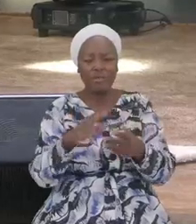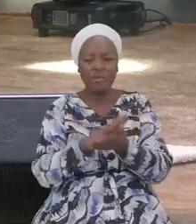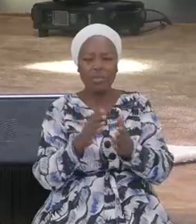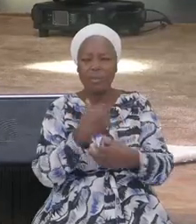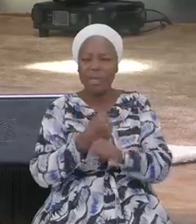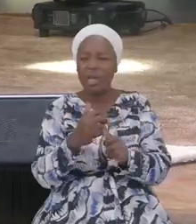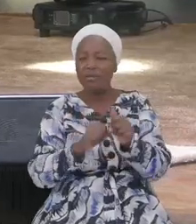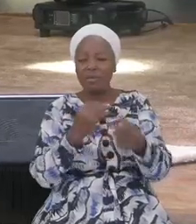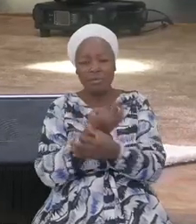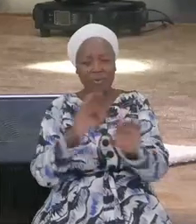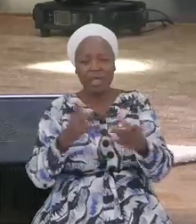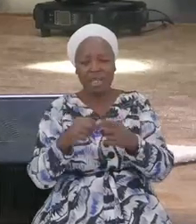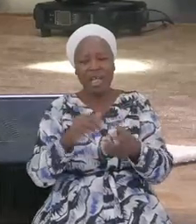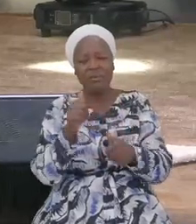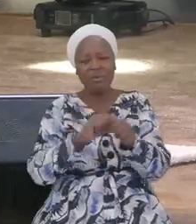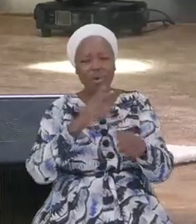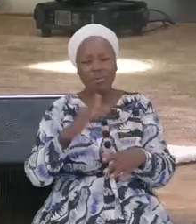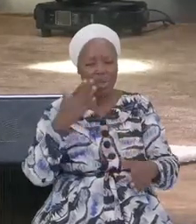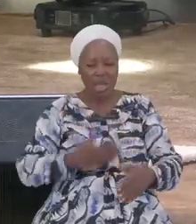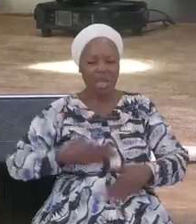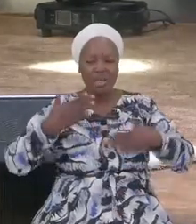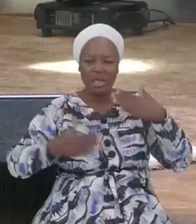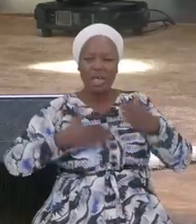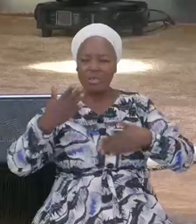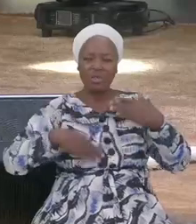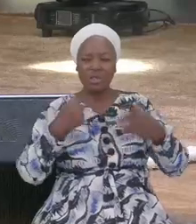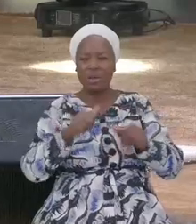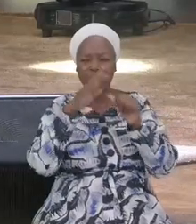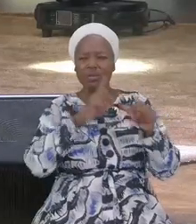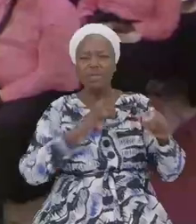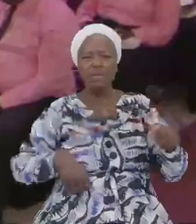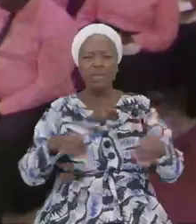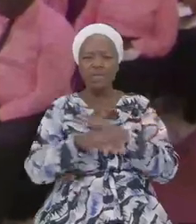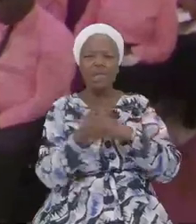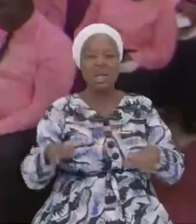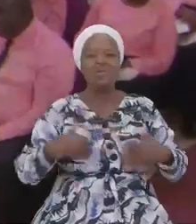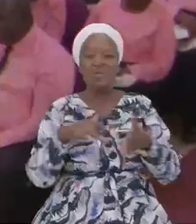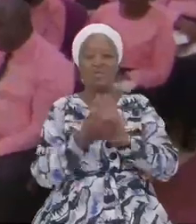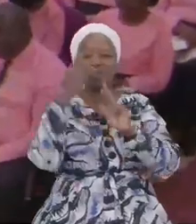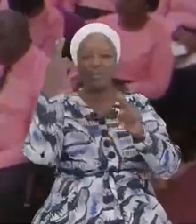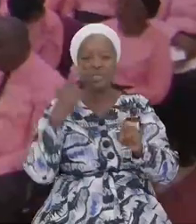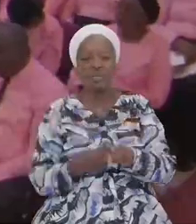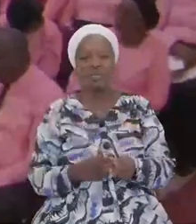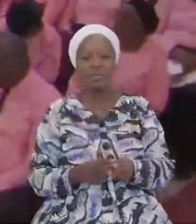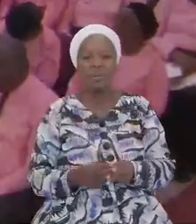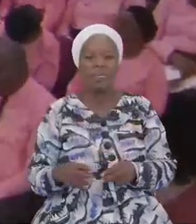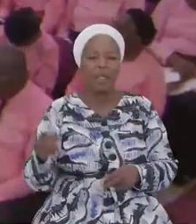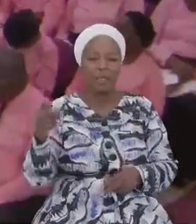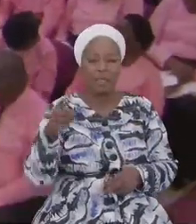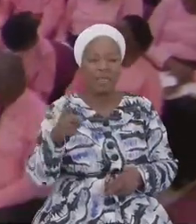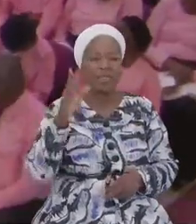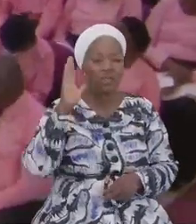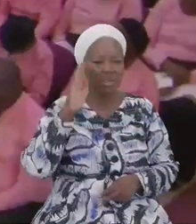tout le monde va jouir de la bénédiction de l'Éternel dans leur vie au nom de Jésus. Vous connaîtrez la